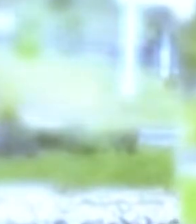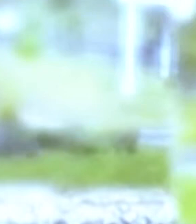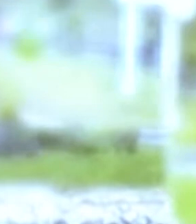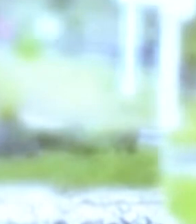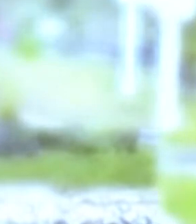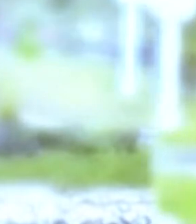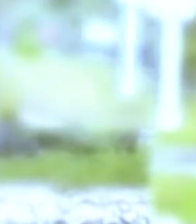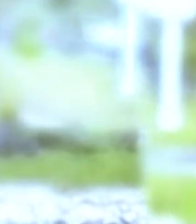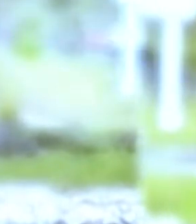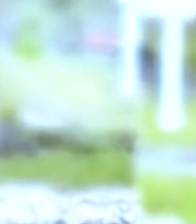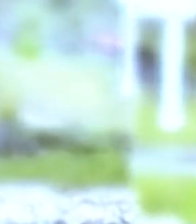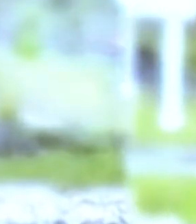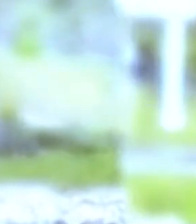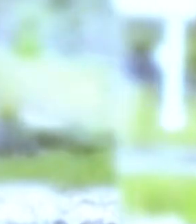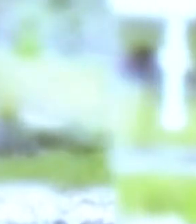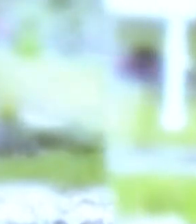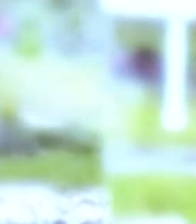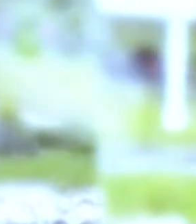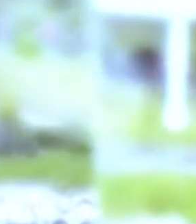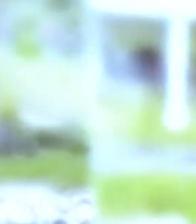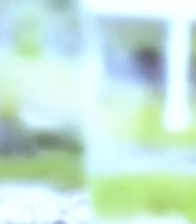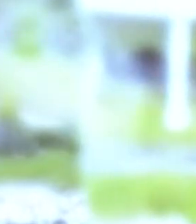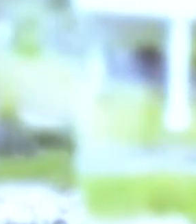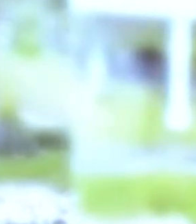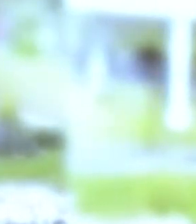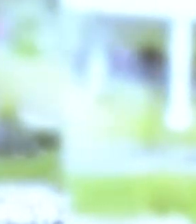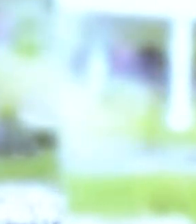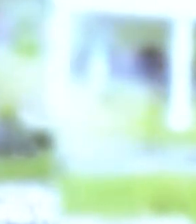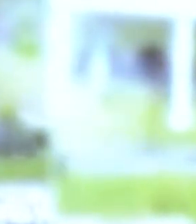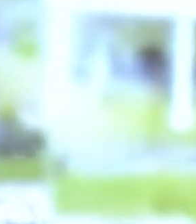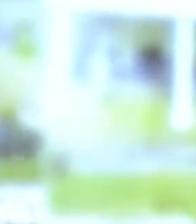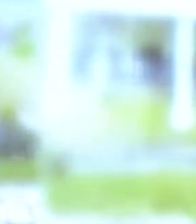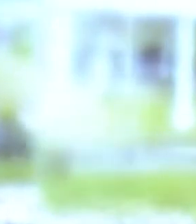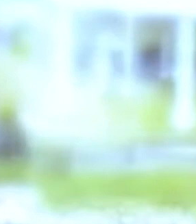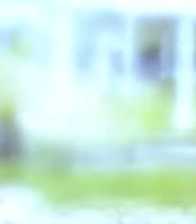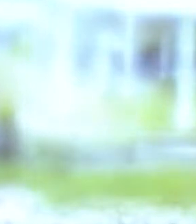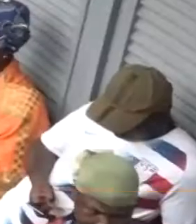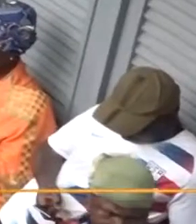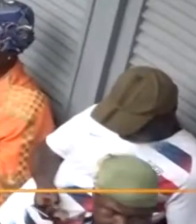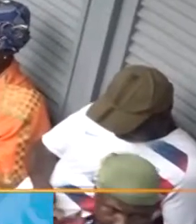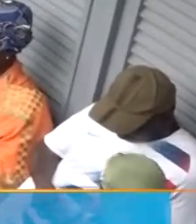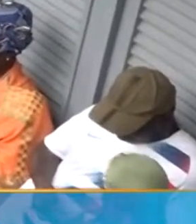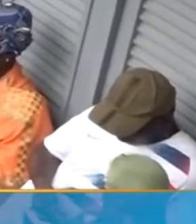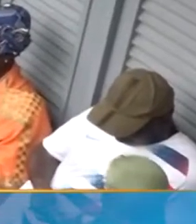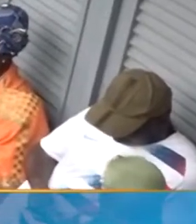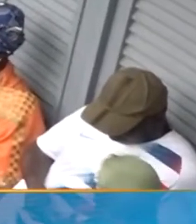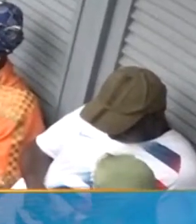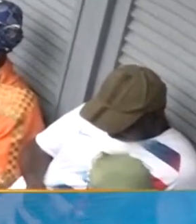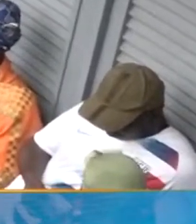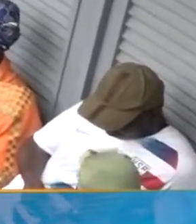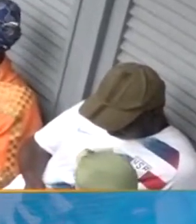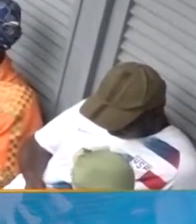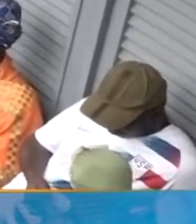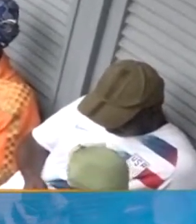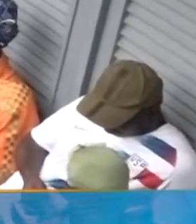Mesdames et messieurs, bonjour et bienvenue dans ce 13h. On regarde ensemble le titre de ce journal. Demain, samedi 6